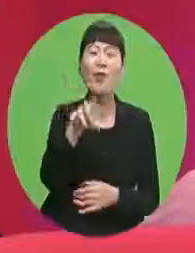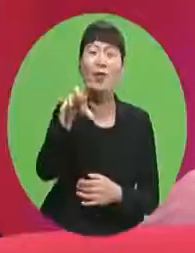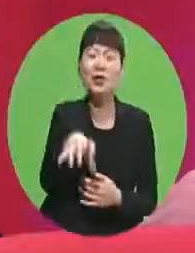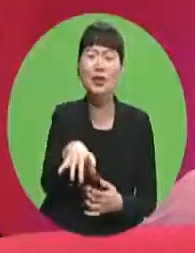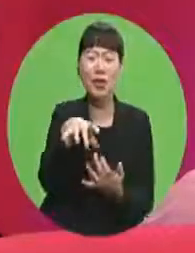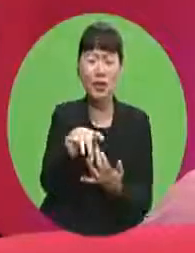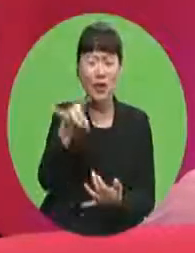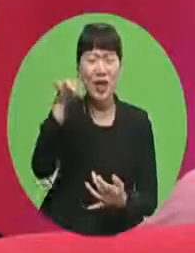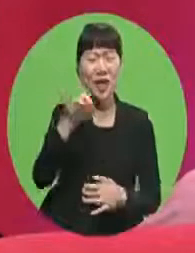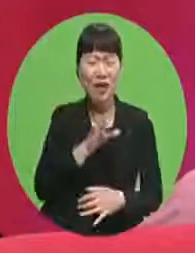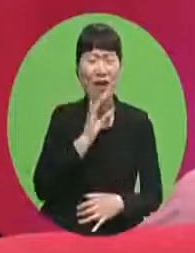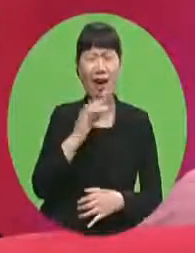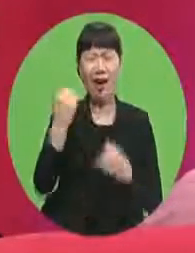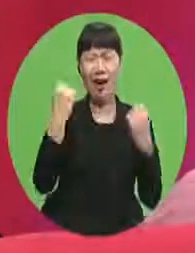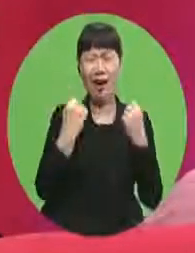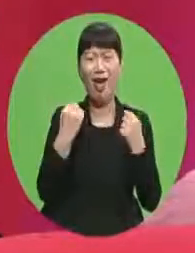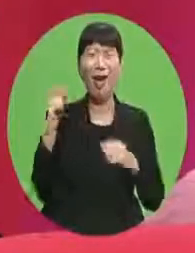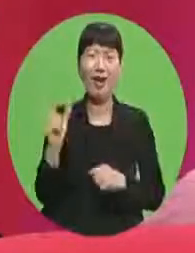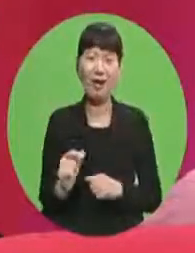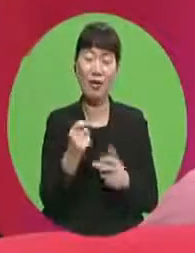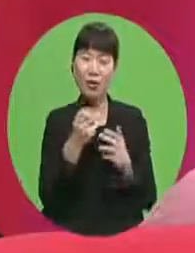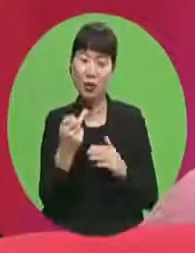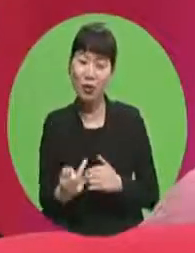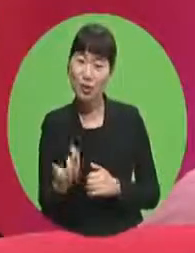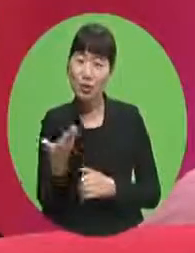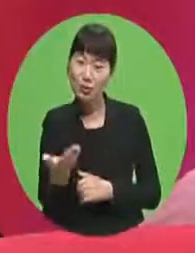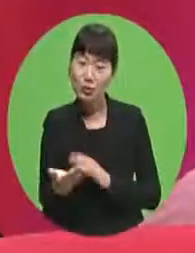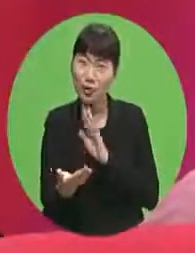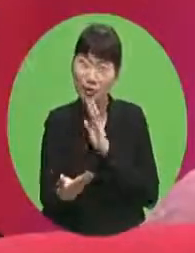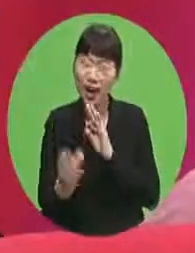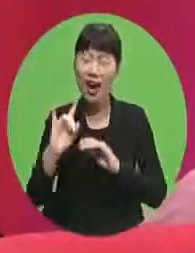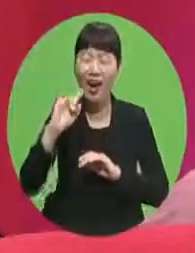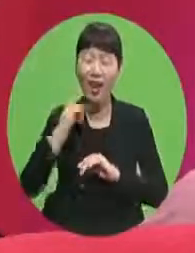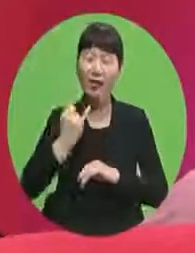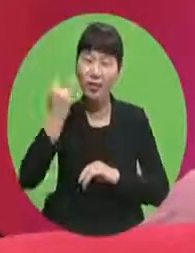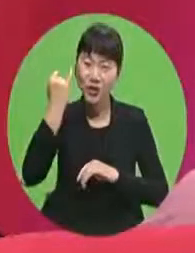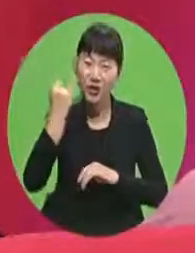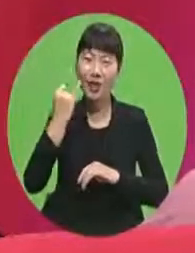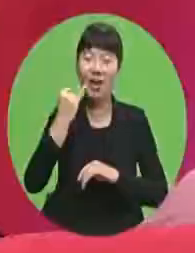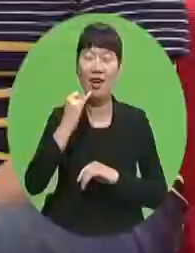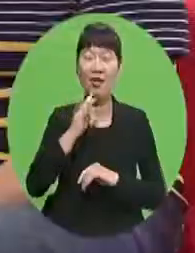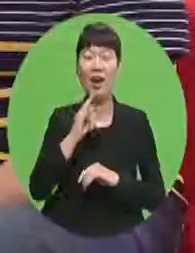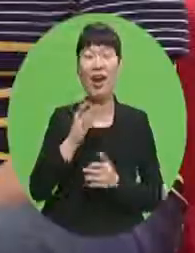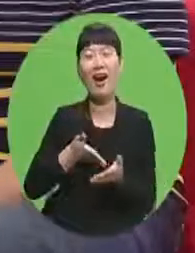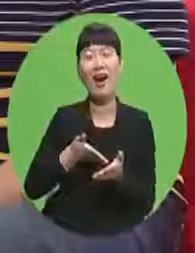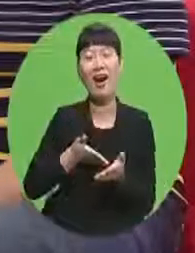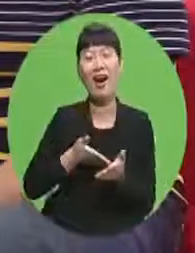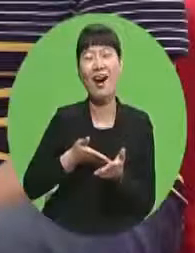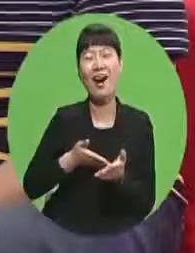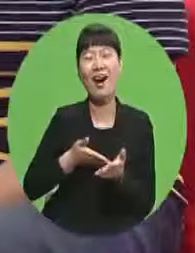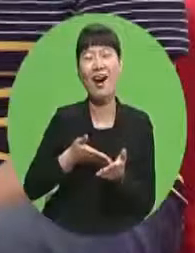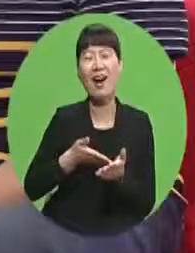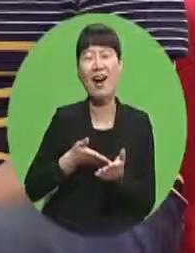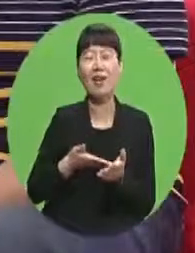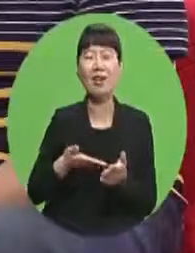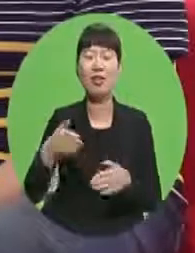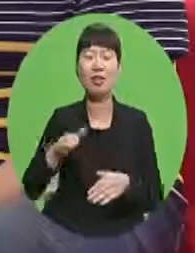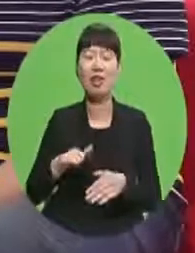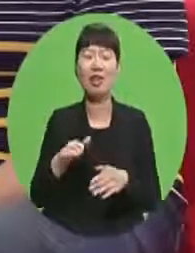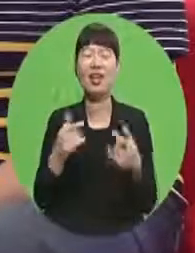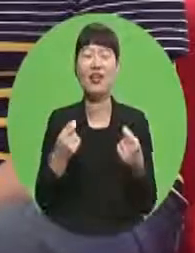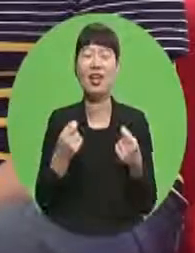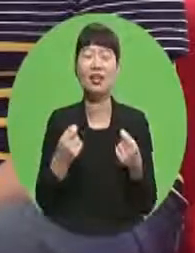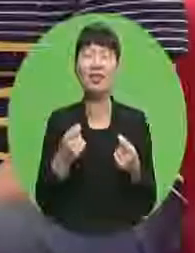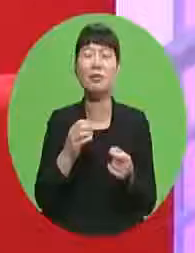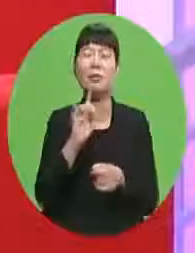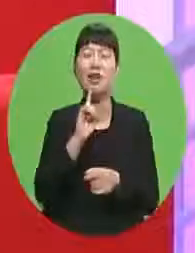골랐니? 어머 힘도 세다. 어머 동생 주려고 했어? 예쁜 누나네. 뭐 이러면 완전 중계방송을 하시네요. 네, 그냥 알아서. 근데 의외로 많아요.